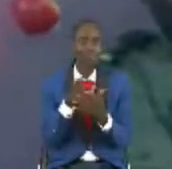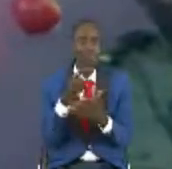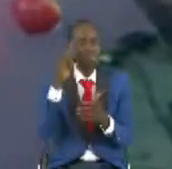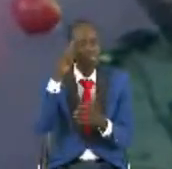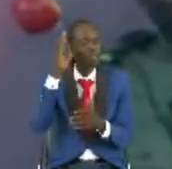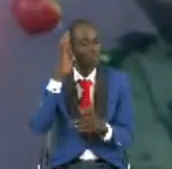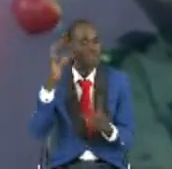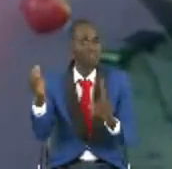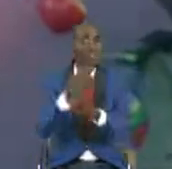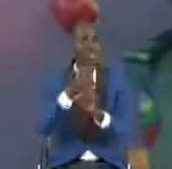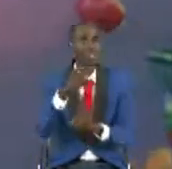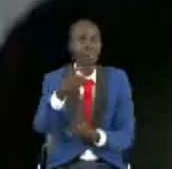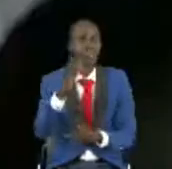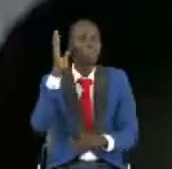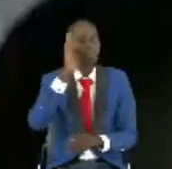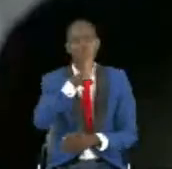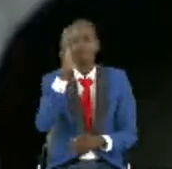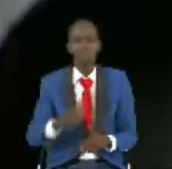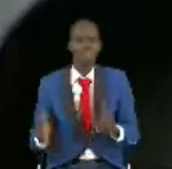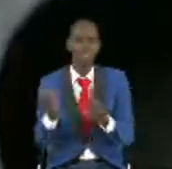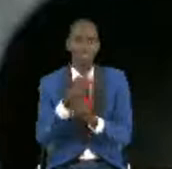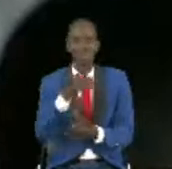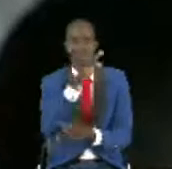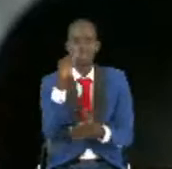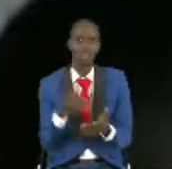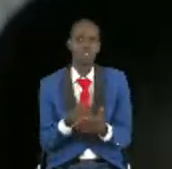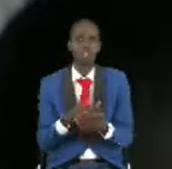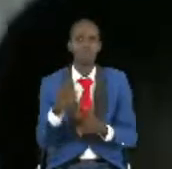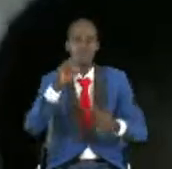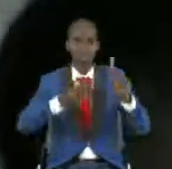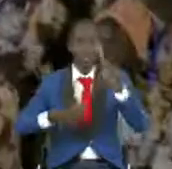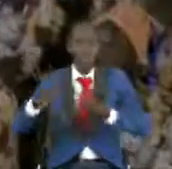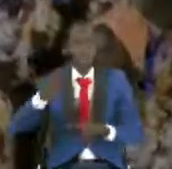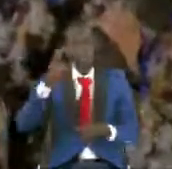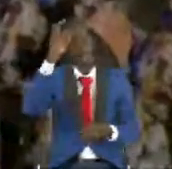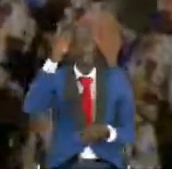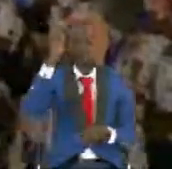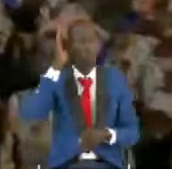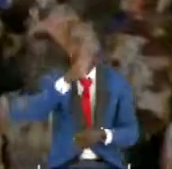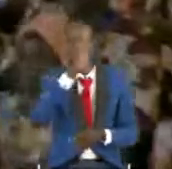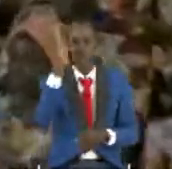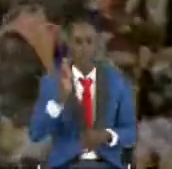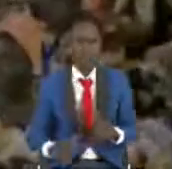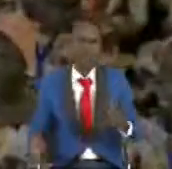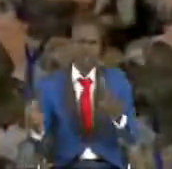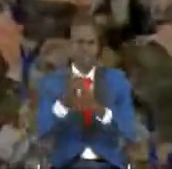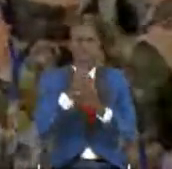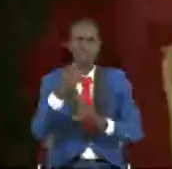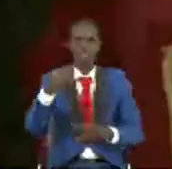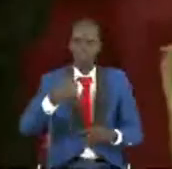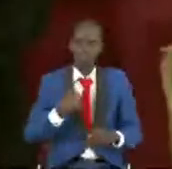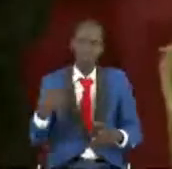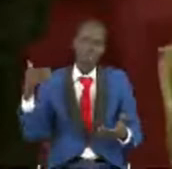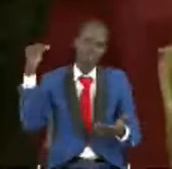qu'il va t'attraper. Il ne va jamais t'attraper. Il ne pourra plus jamais t'attraper. Dis-le pour toi. Il ne va plus